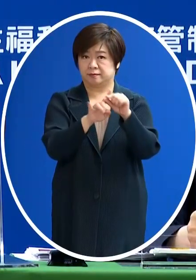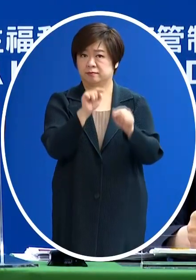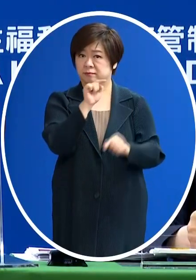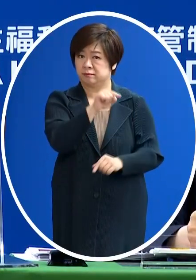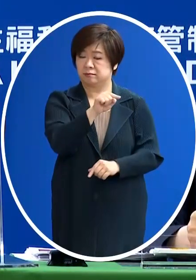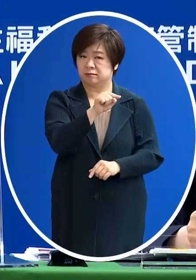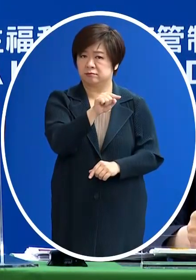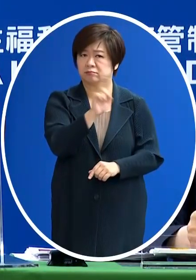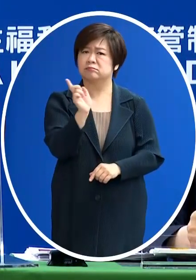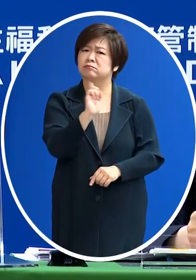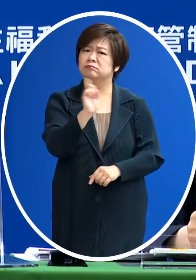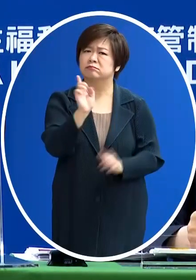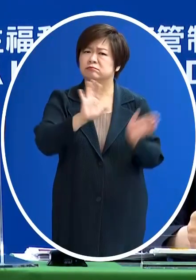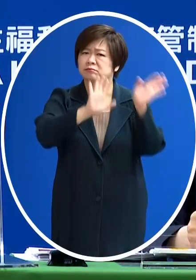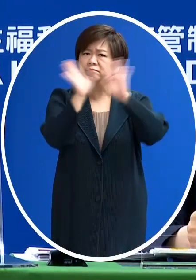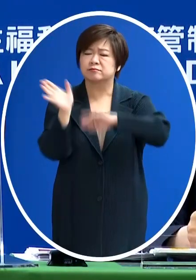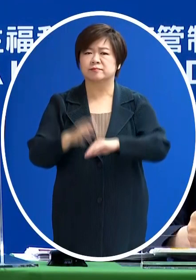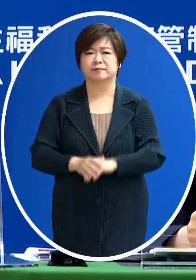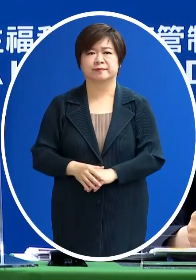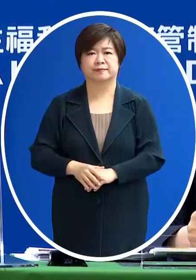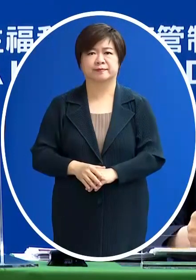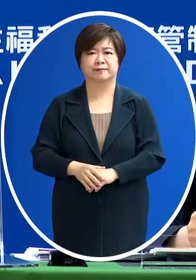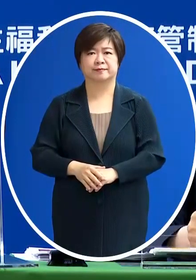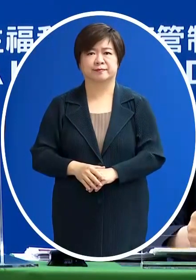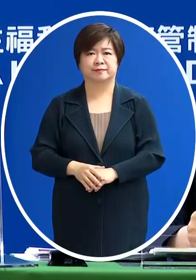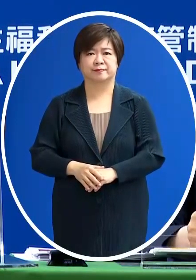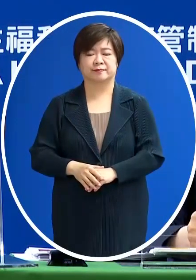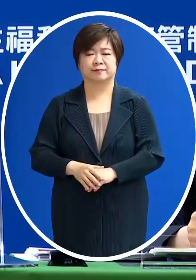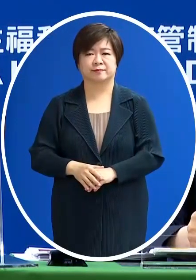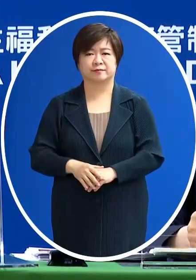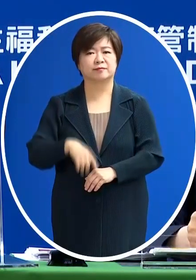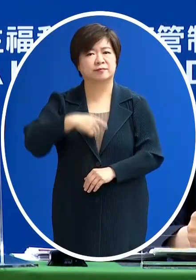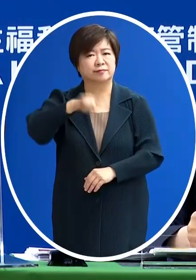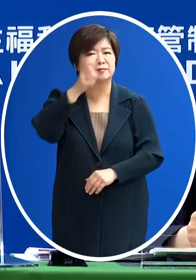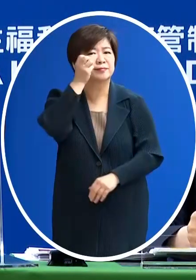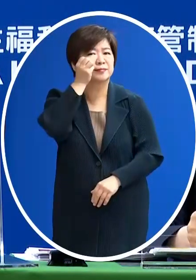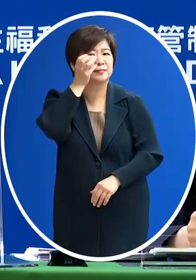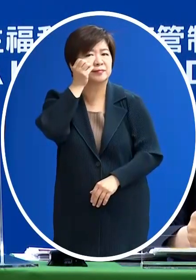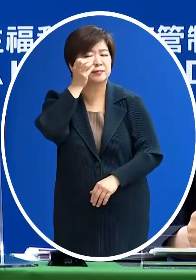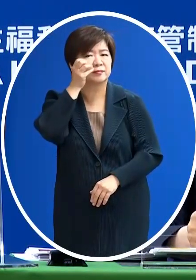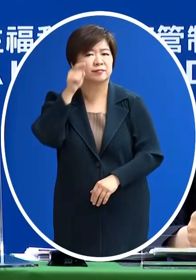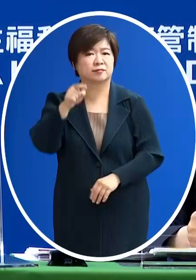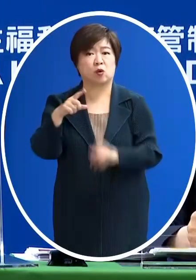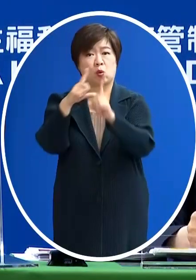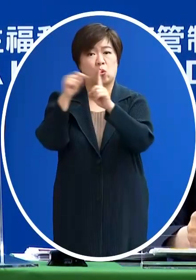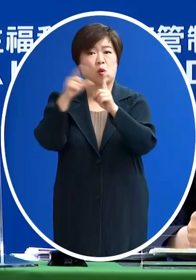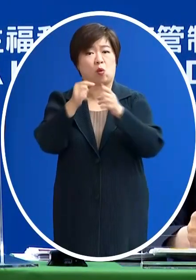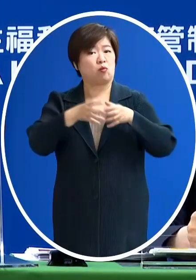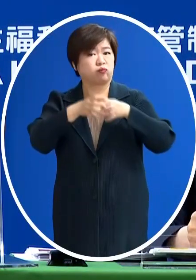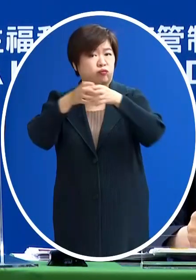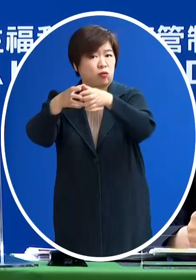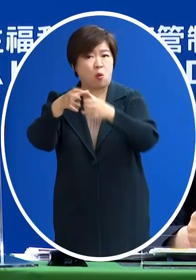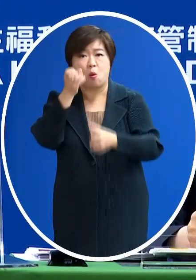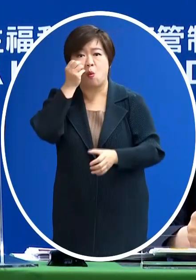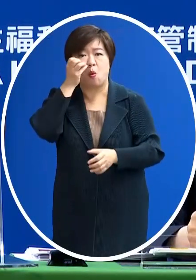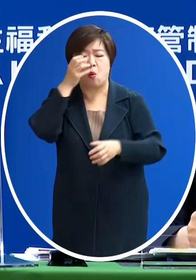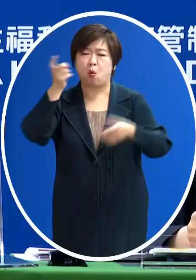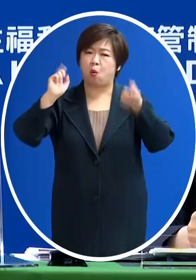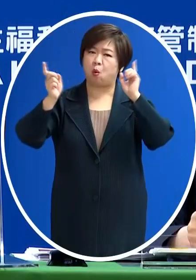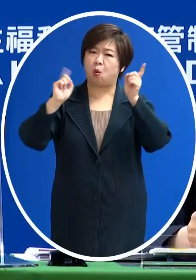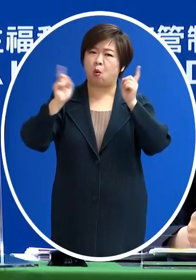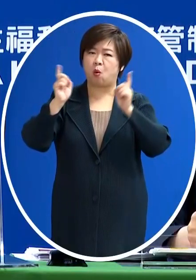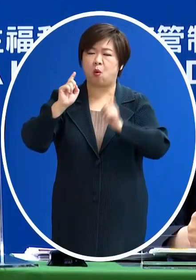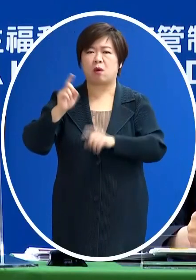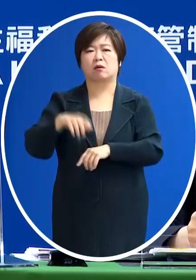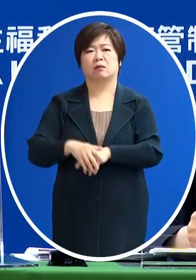例是他去去花莲，他去跟着旅行团到花莲，然后在医院